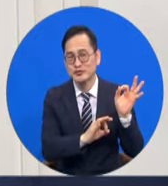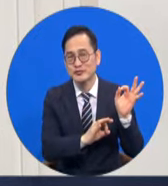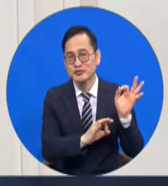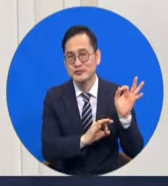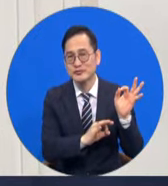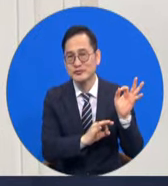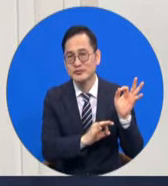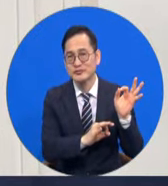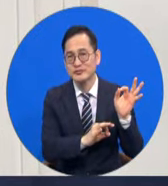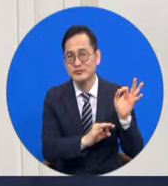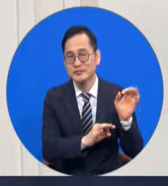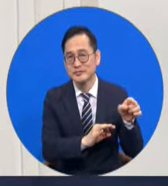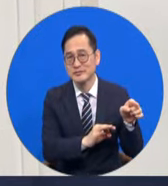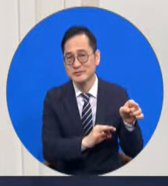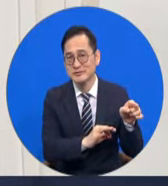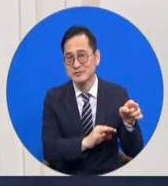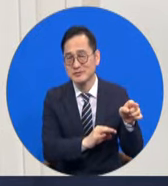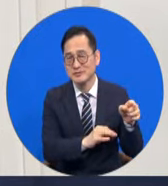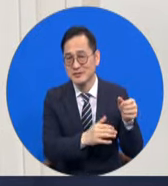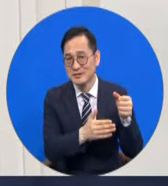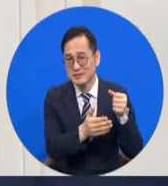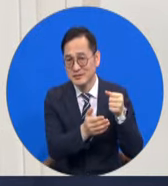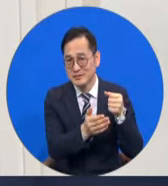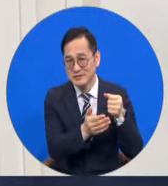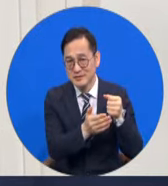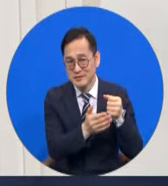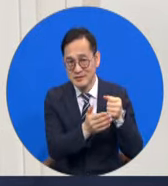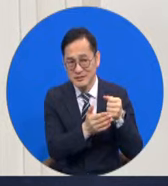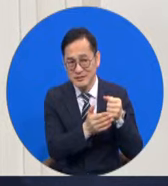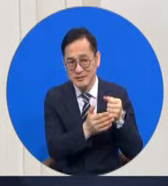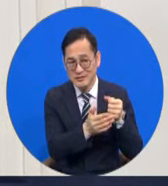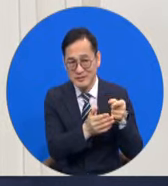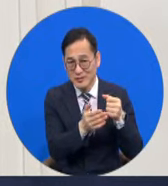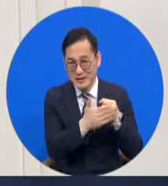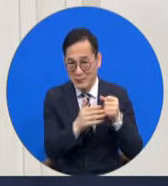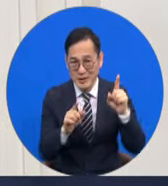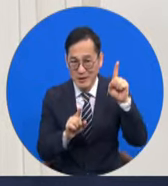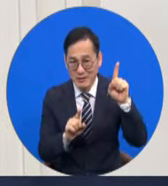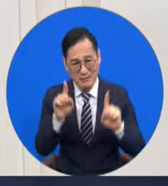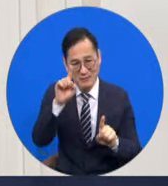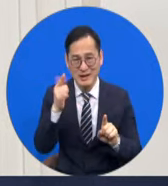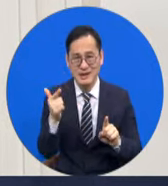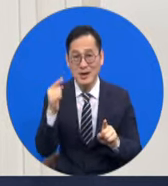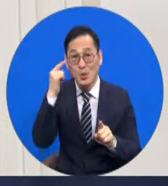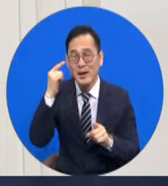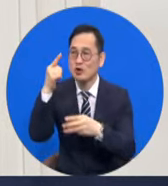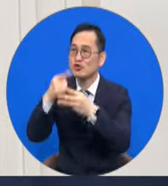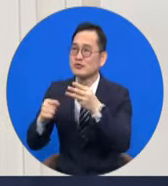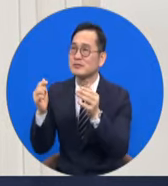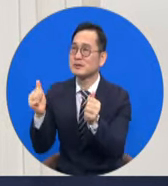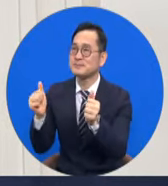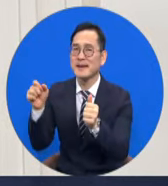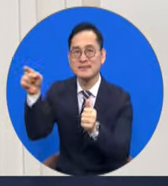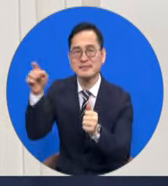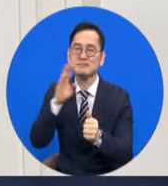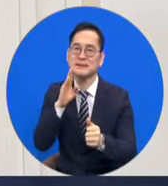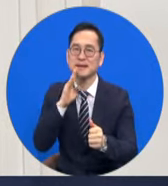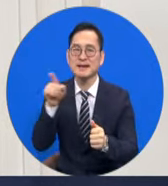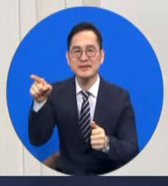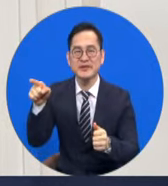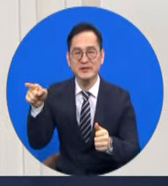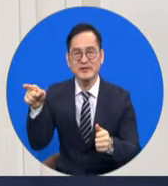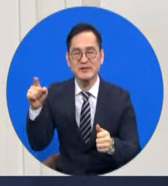후보의 문제가 이 정권 심판론을 흔들 정도로 작용하지는 않는 것 같다는 게 어느 정도